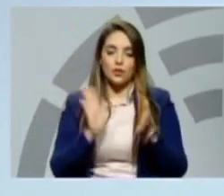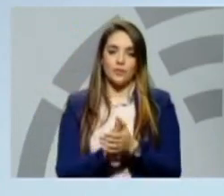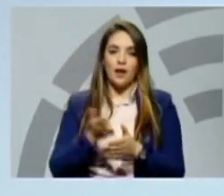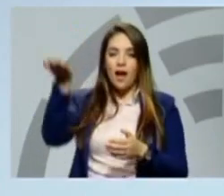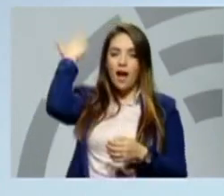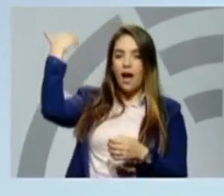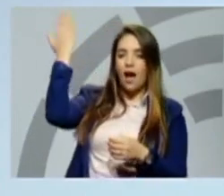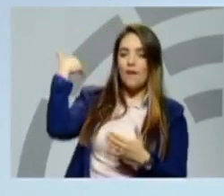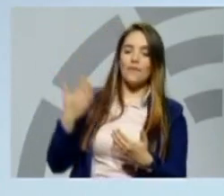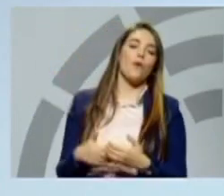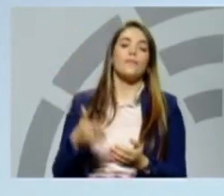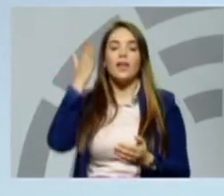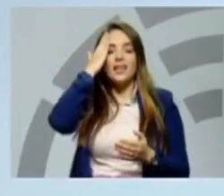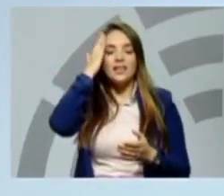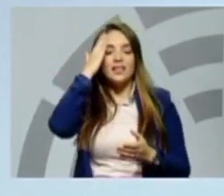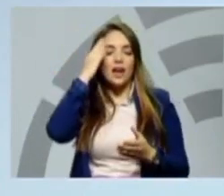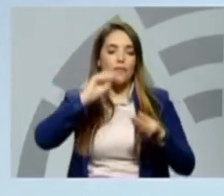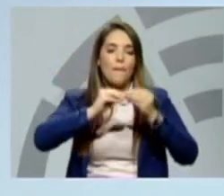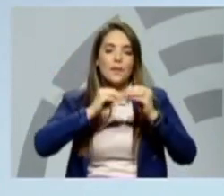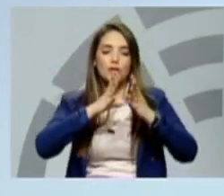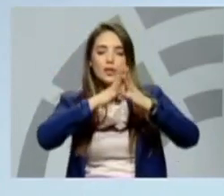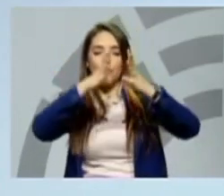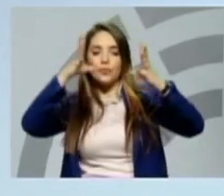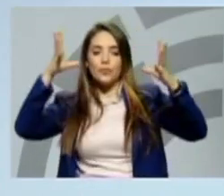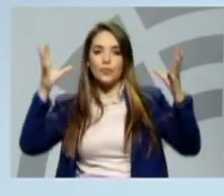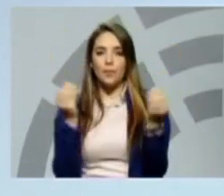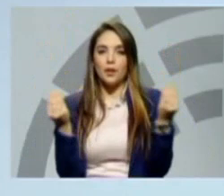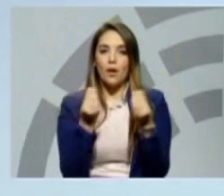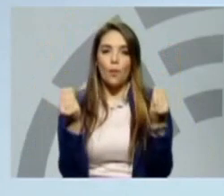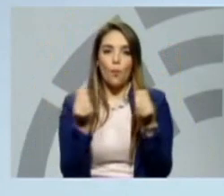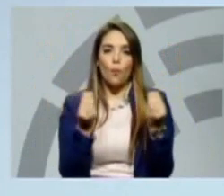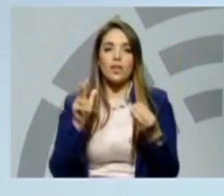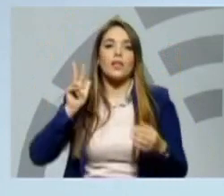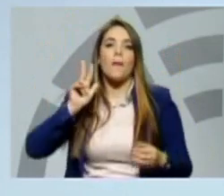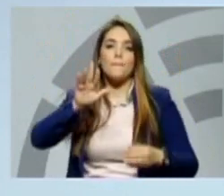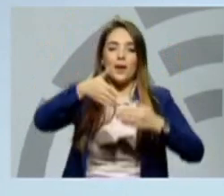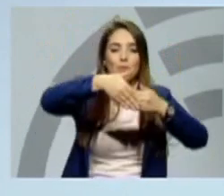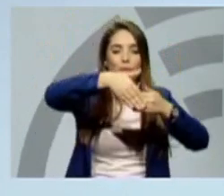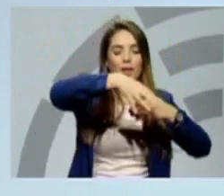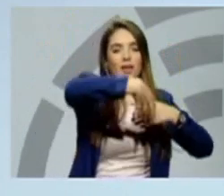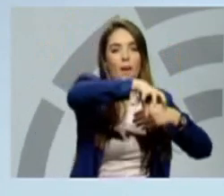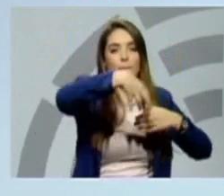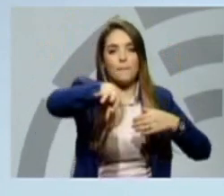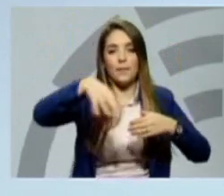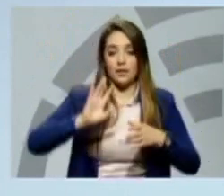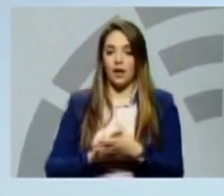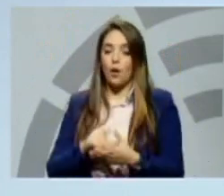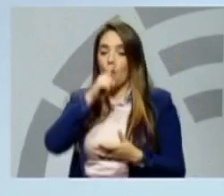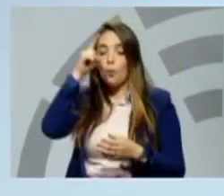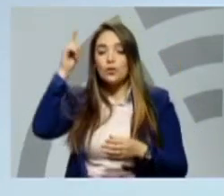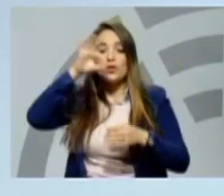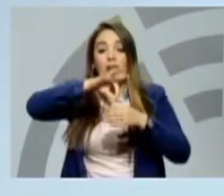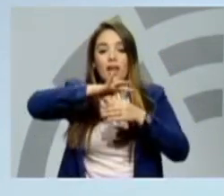اشد القرب من مشاكل المنطقه اللي مكاني في كل فخر من ايجاد حلول لعديد المشاكل رفقه